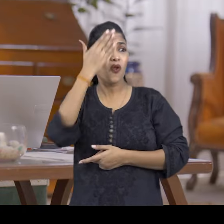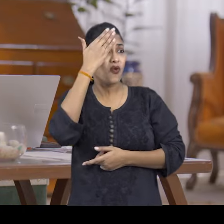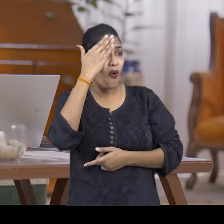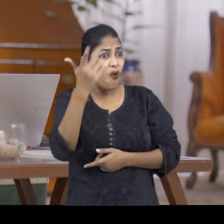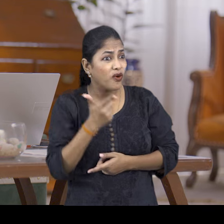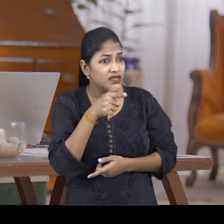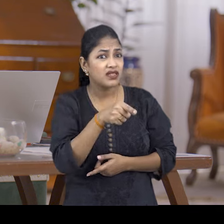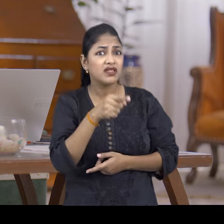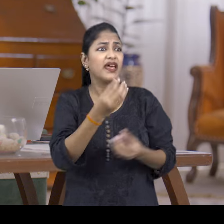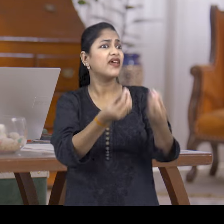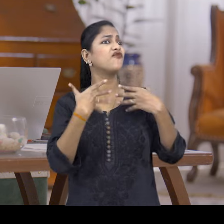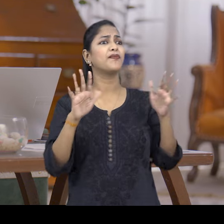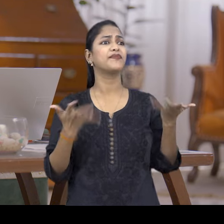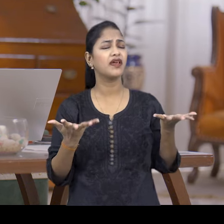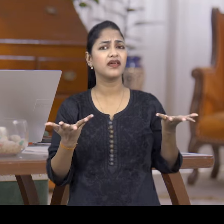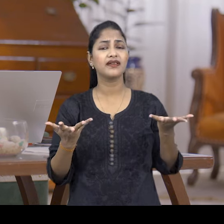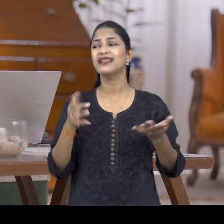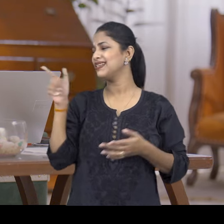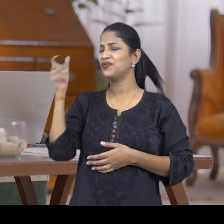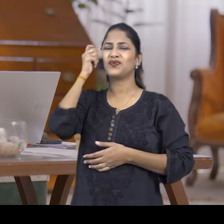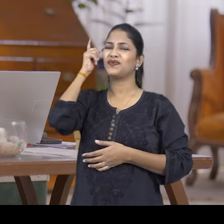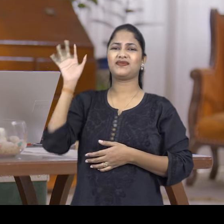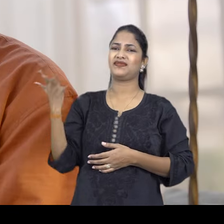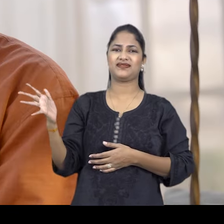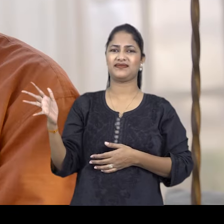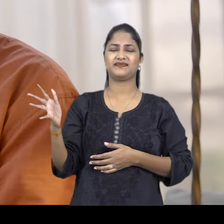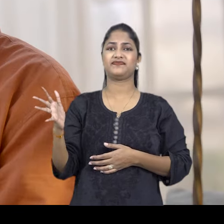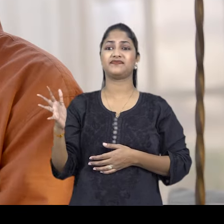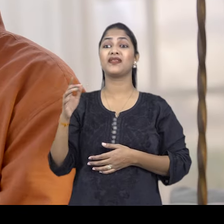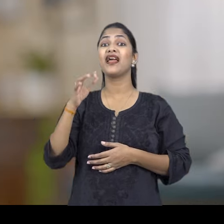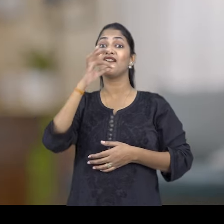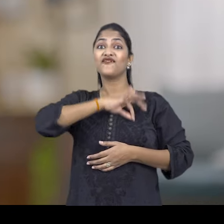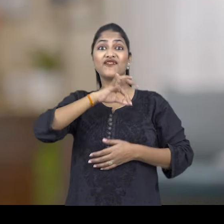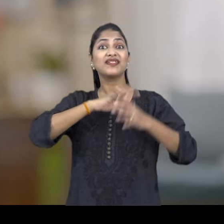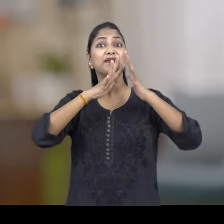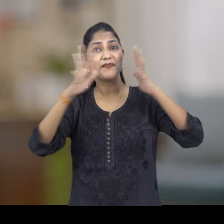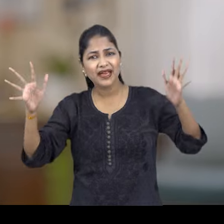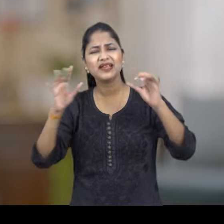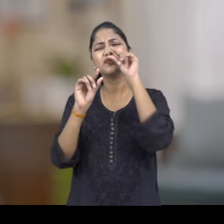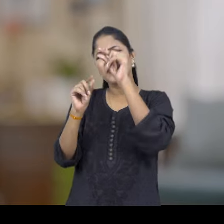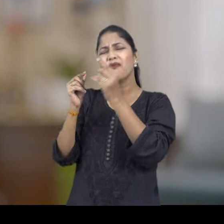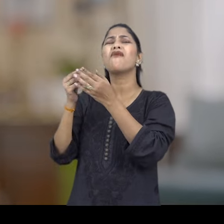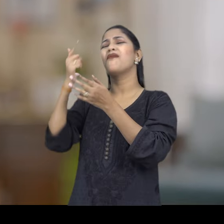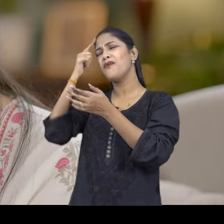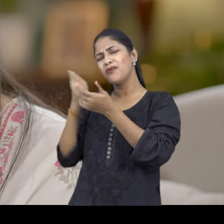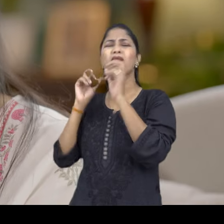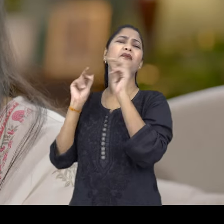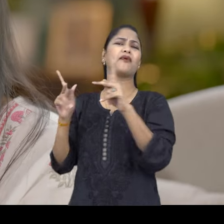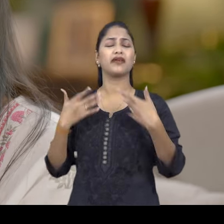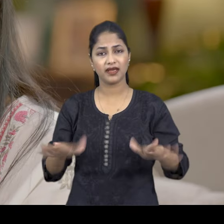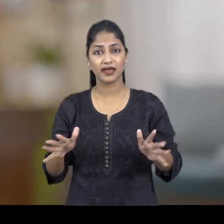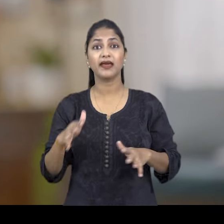तुम नहीं समझोगी बड़े फाइदे के लिए छुटा रिस लेना ही पड़ता है